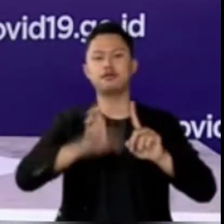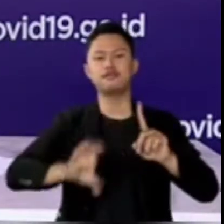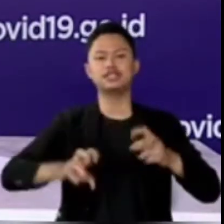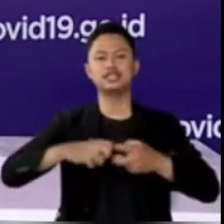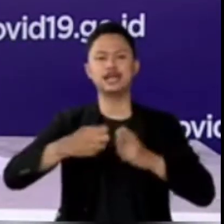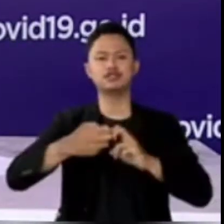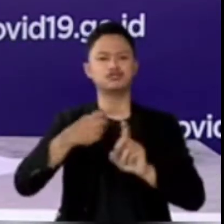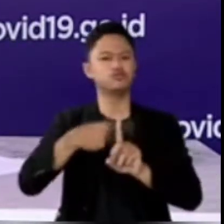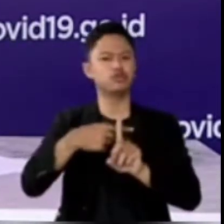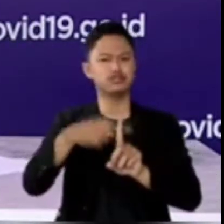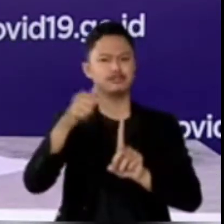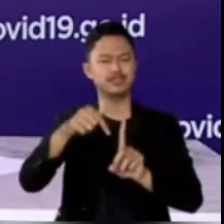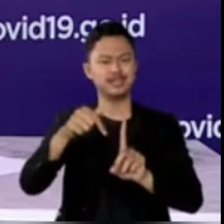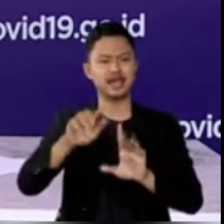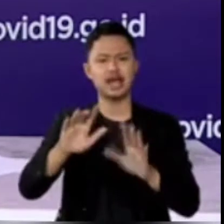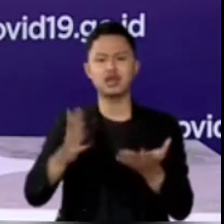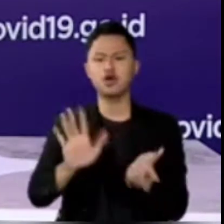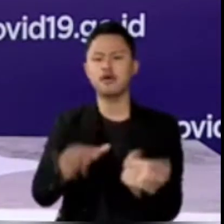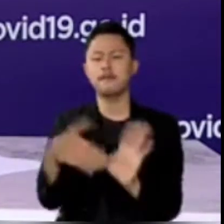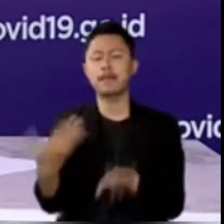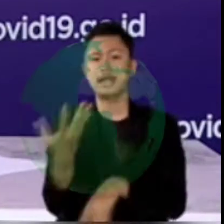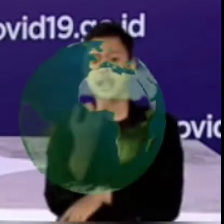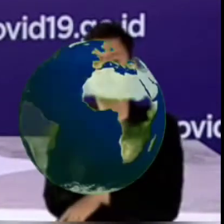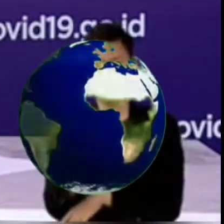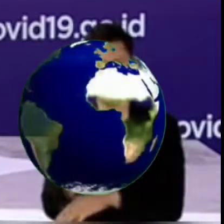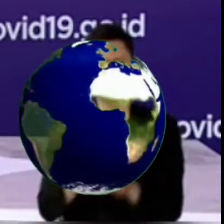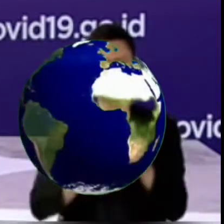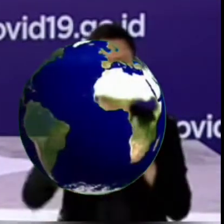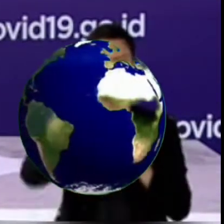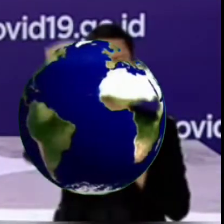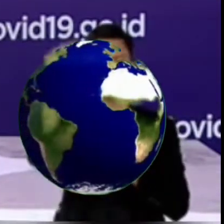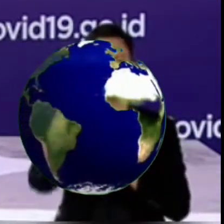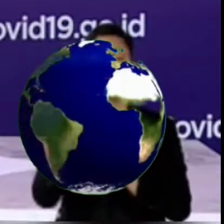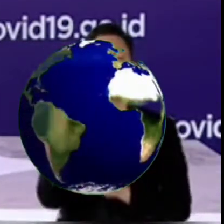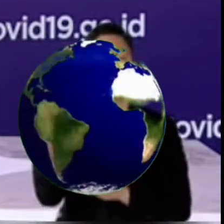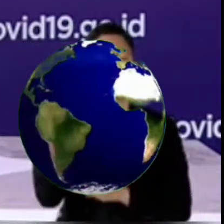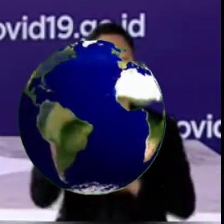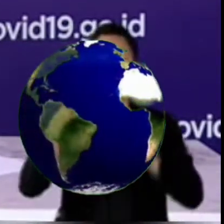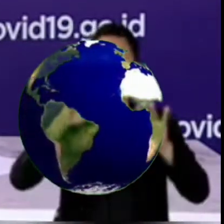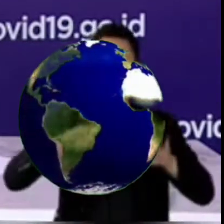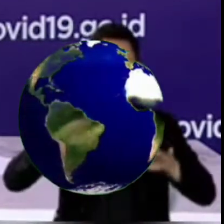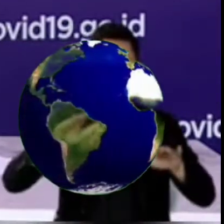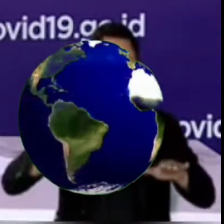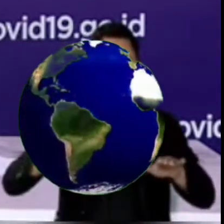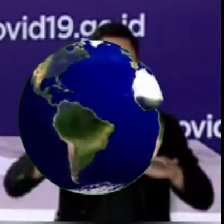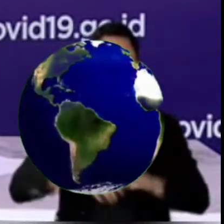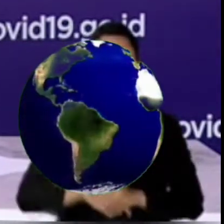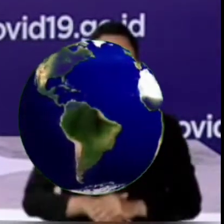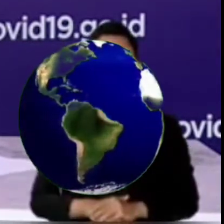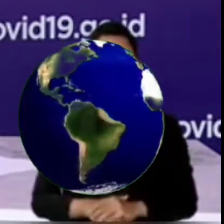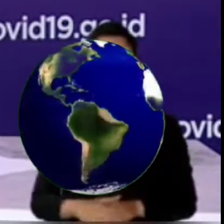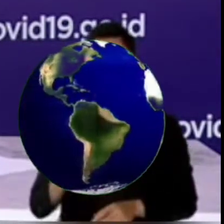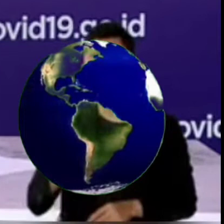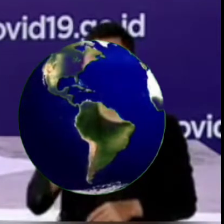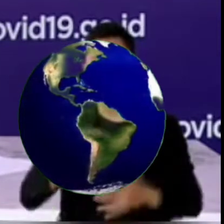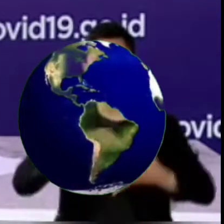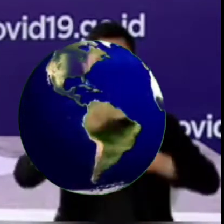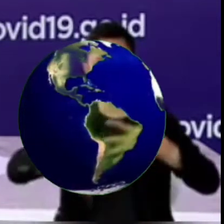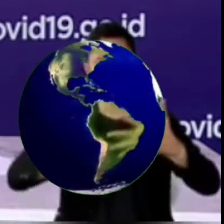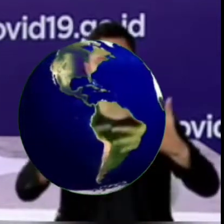Juru Bicara Satuan Tugas Penanganan COVID-19, Wiku Adhisa Smito menyebut, penambahan angka kematian